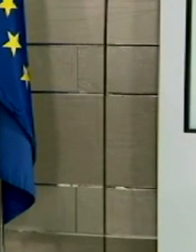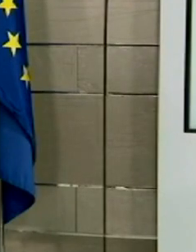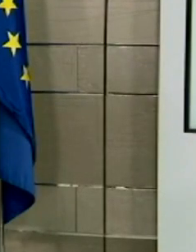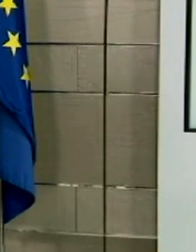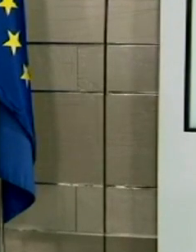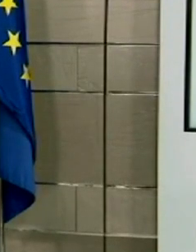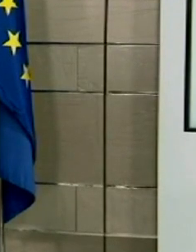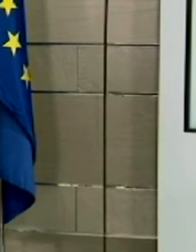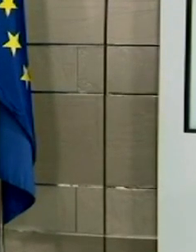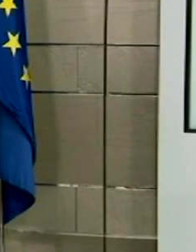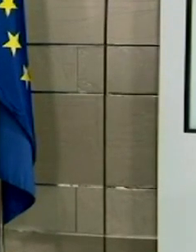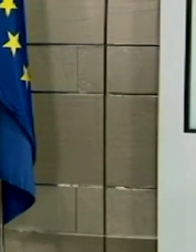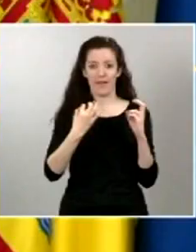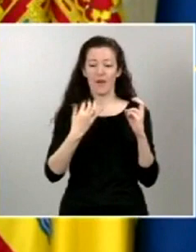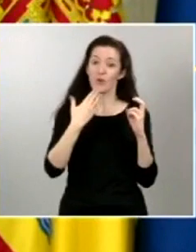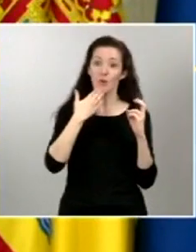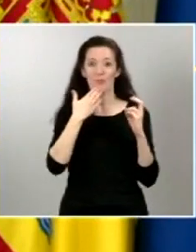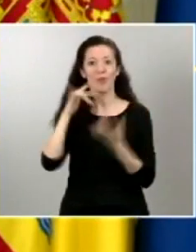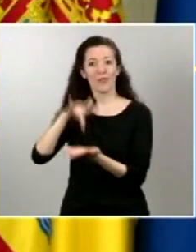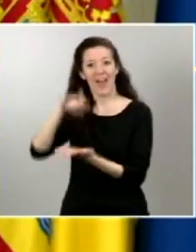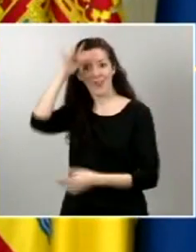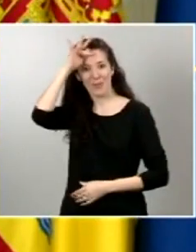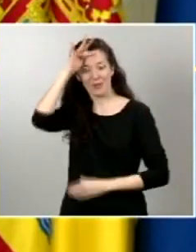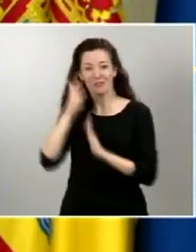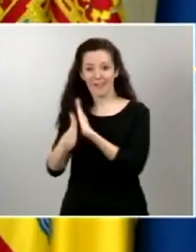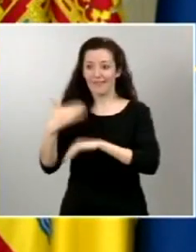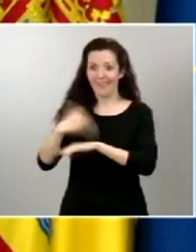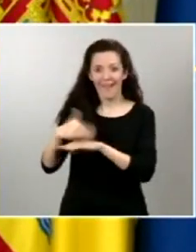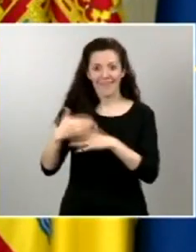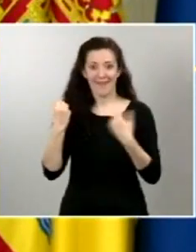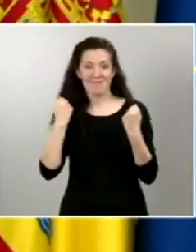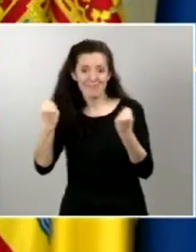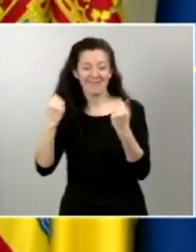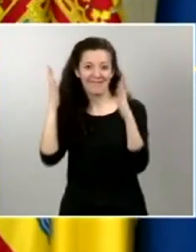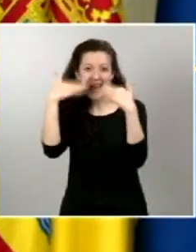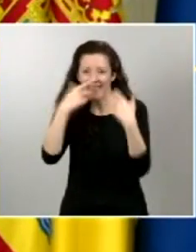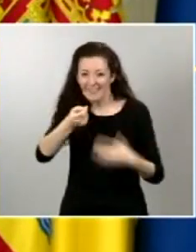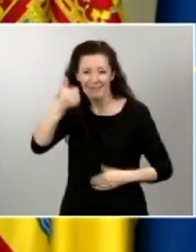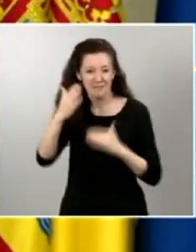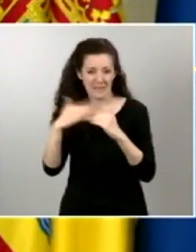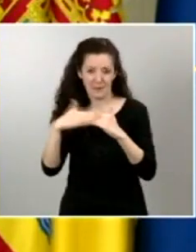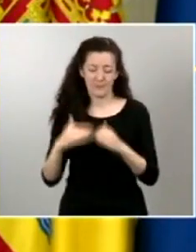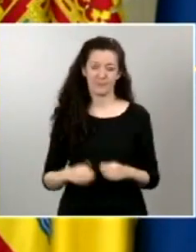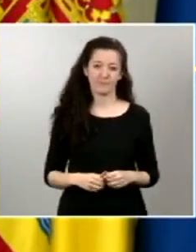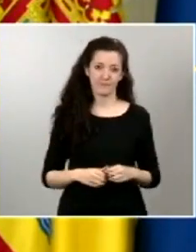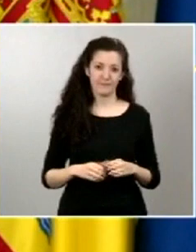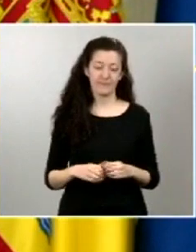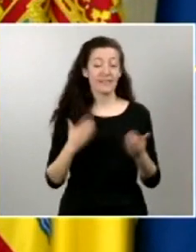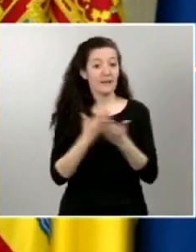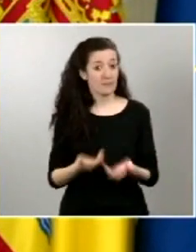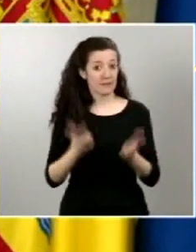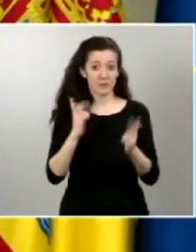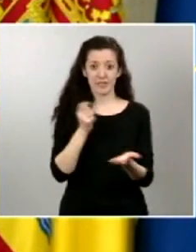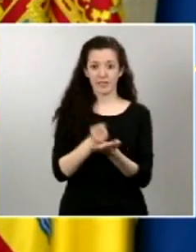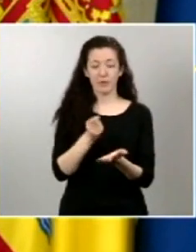obligatoires de 8 jours qui devront être rendus d'ici la fin de l'année. Ces congés payés récupérables ont un objectif. C'est